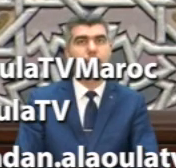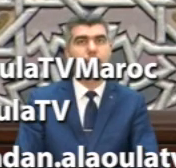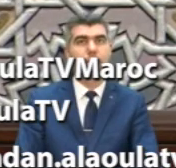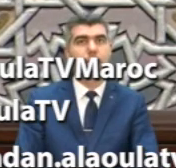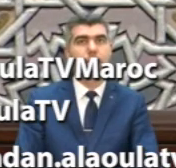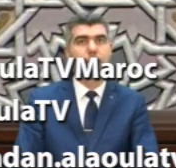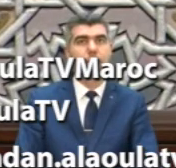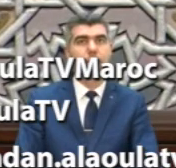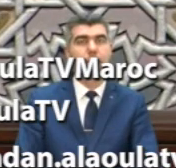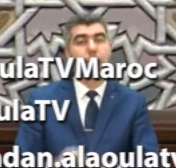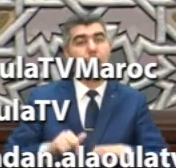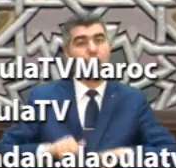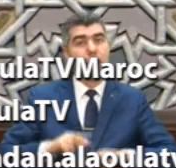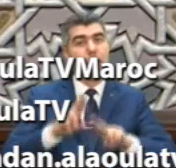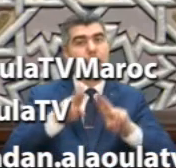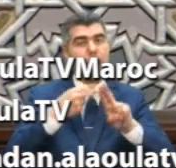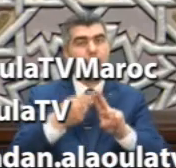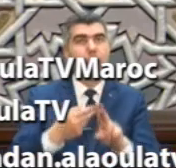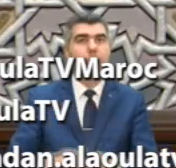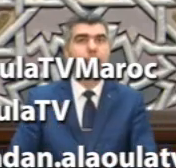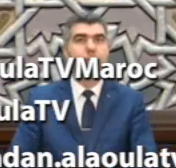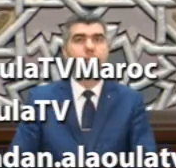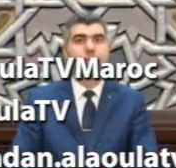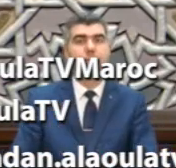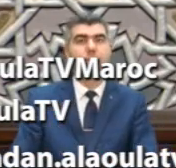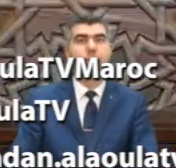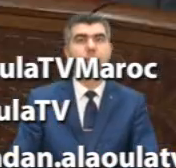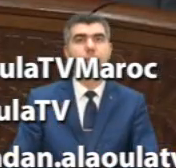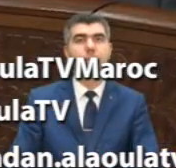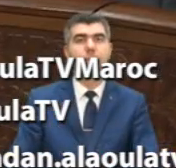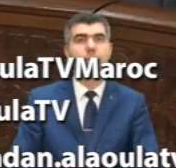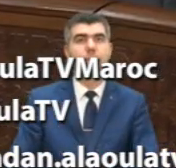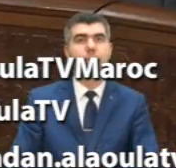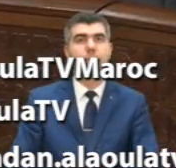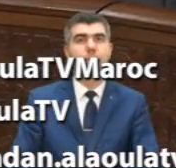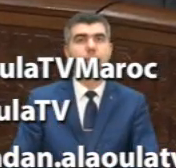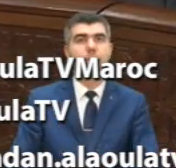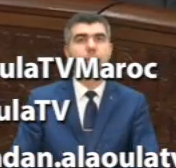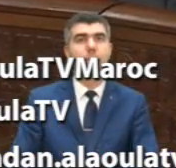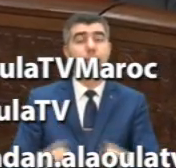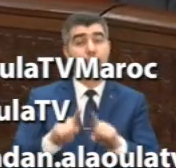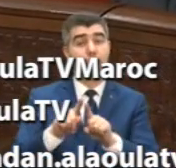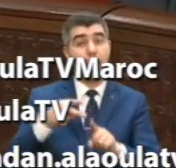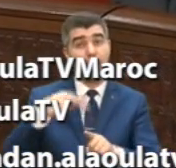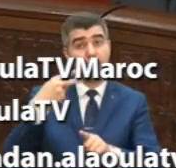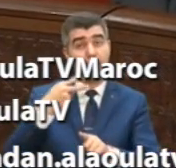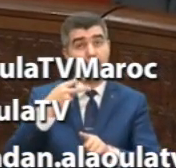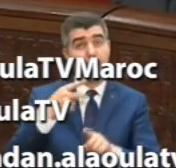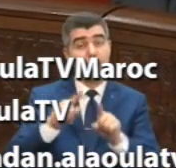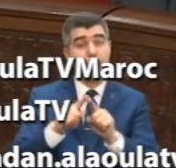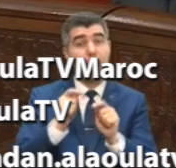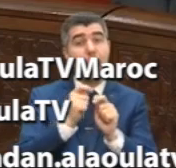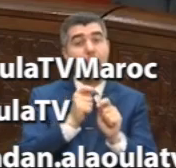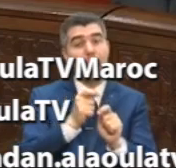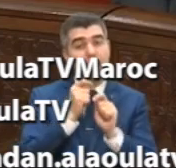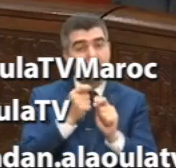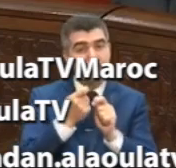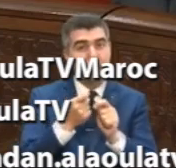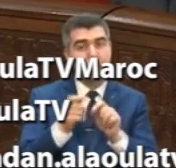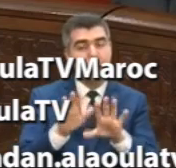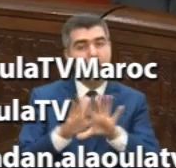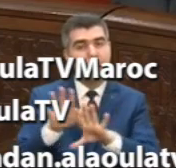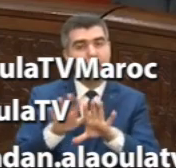كان تفضل السيد الوزير. طبعا طيب انا تظهر لي تنتكلموا على اسفي